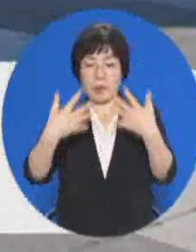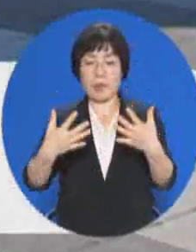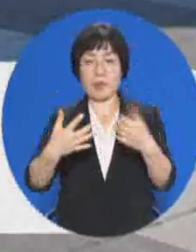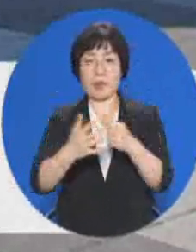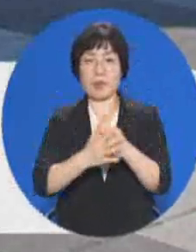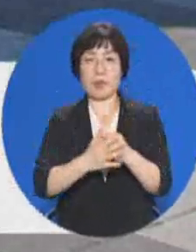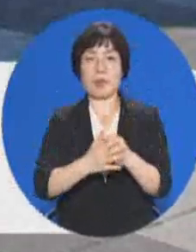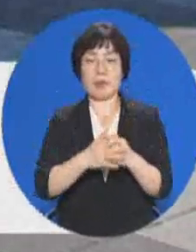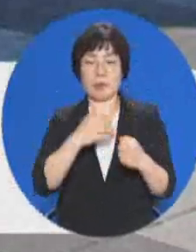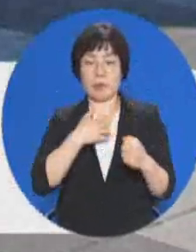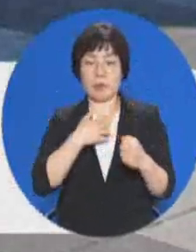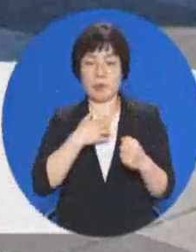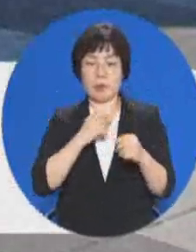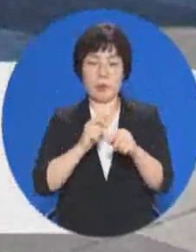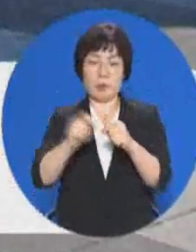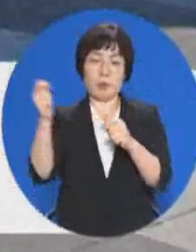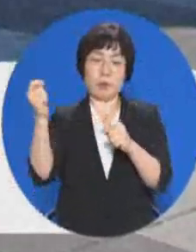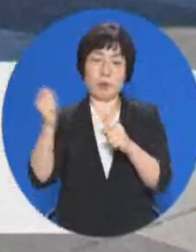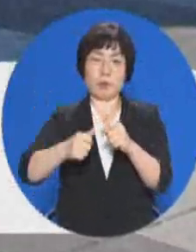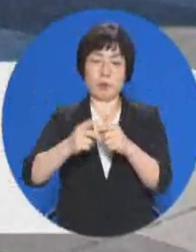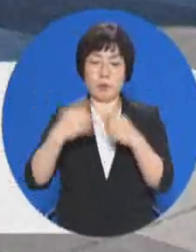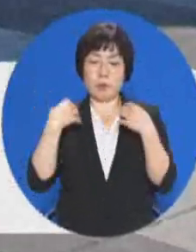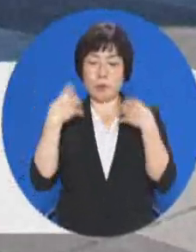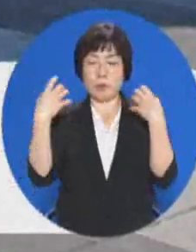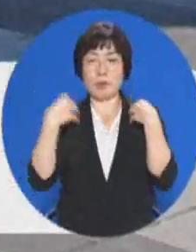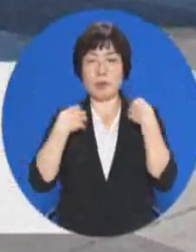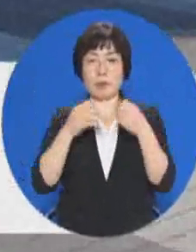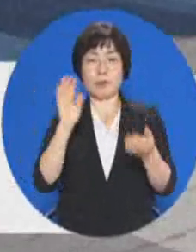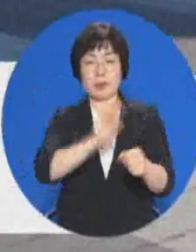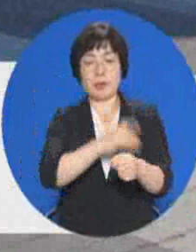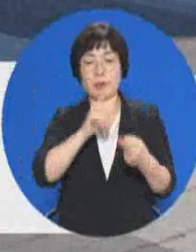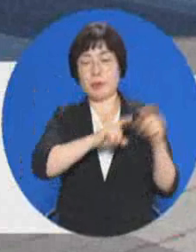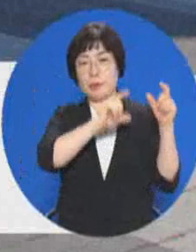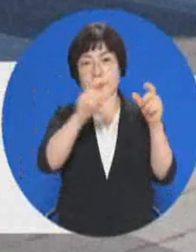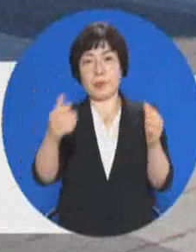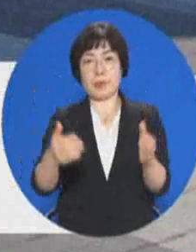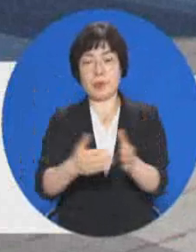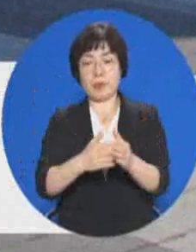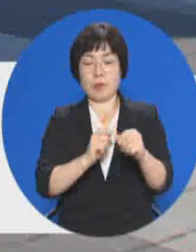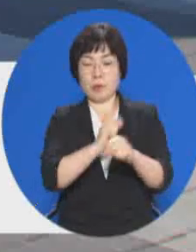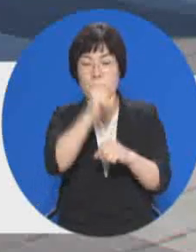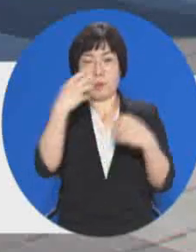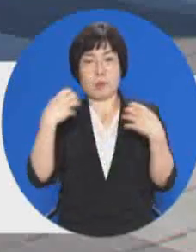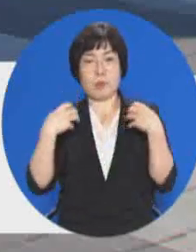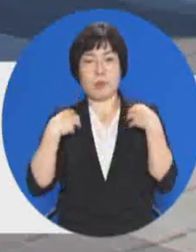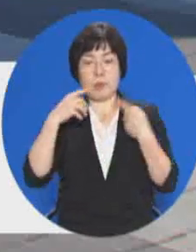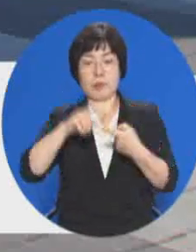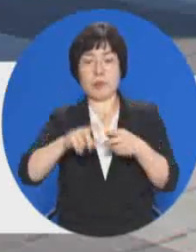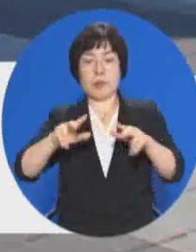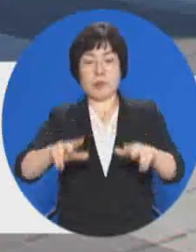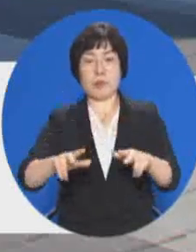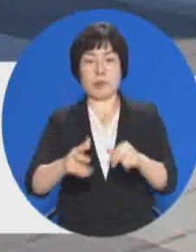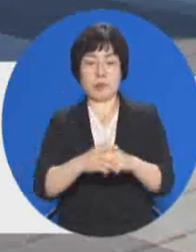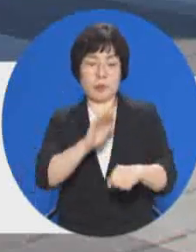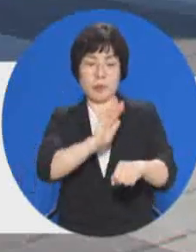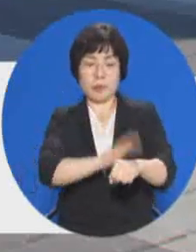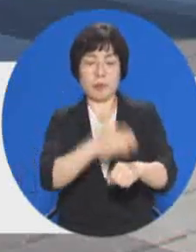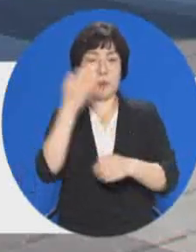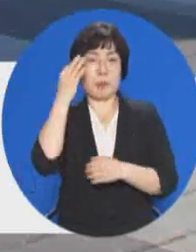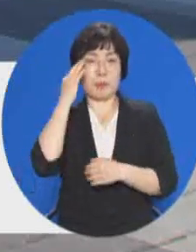공군의 잘못이라고 판결이 나왔습니다. 공군도 이제는 공군의